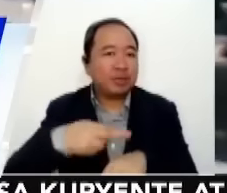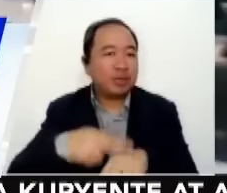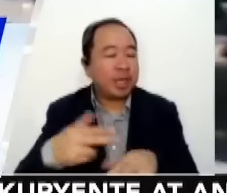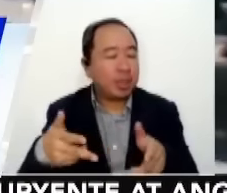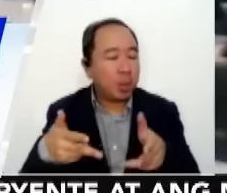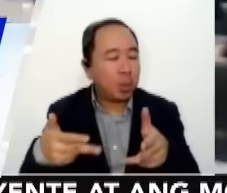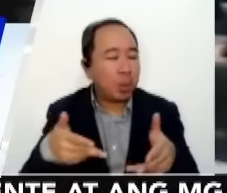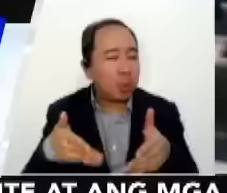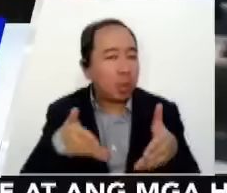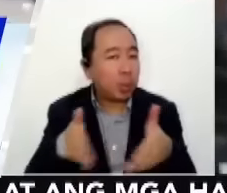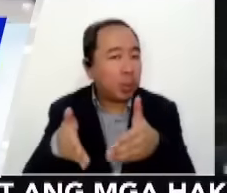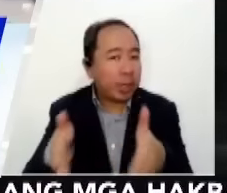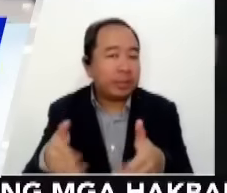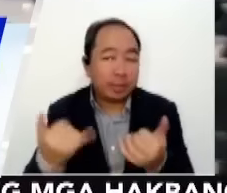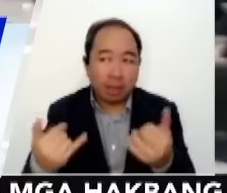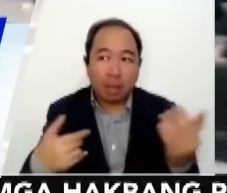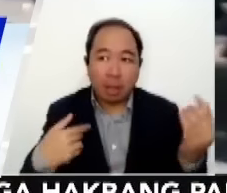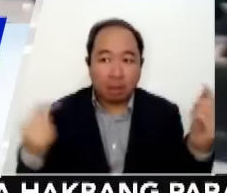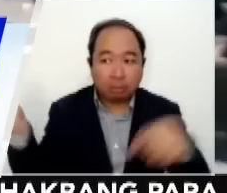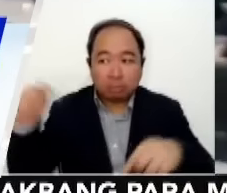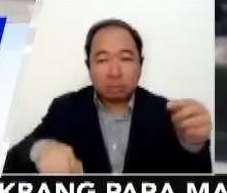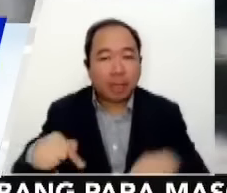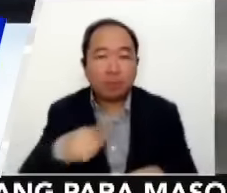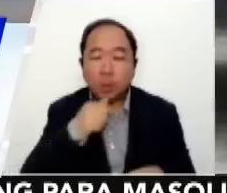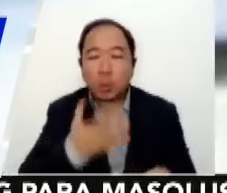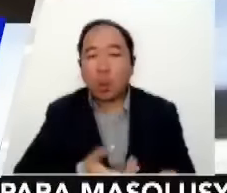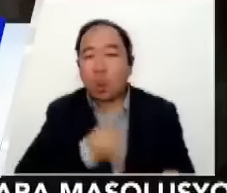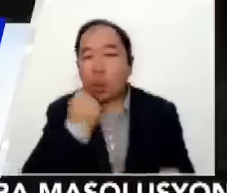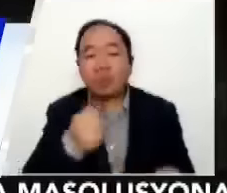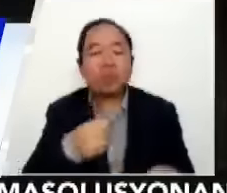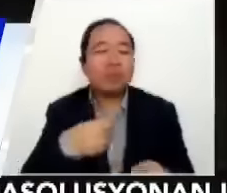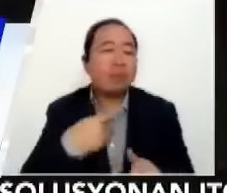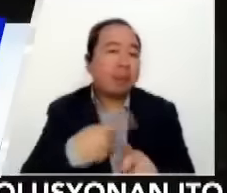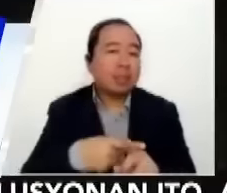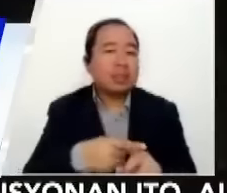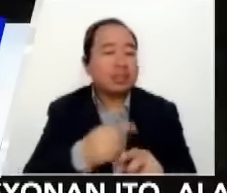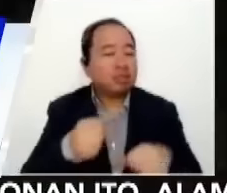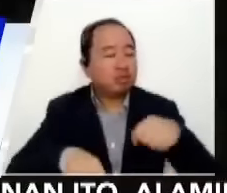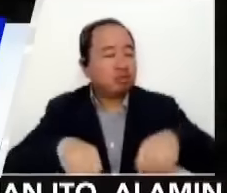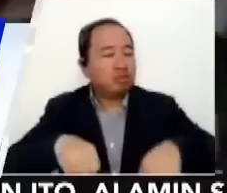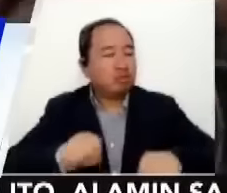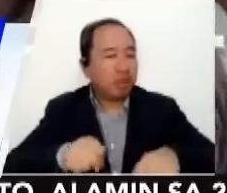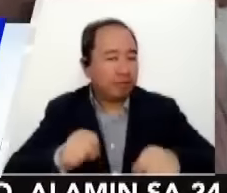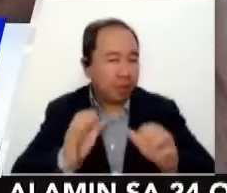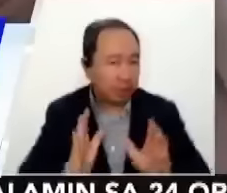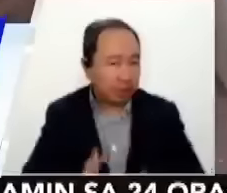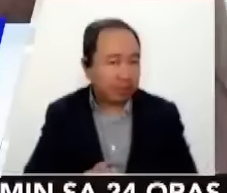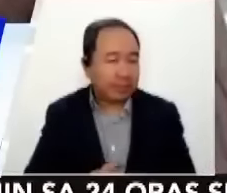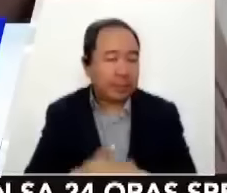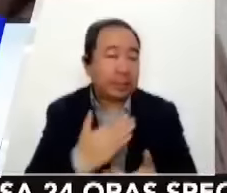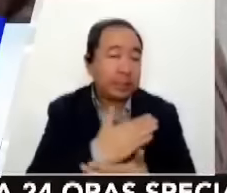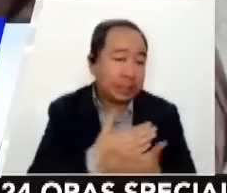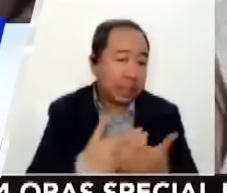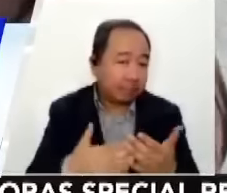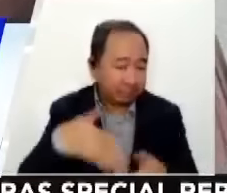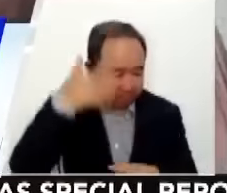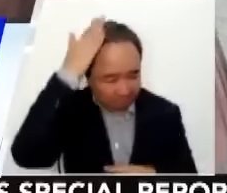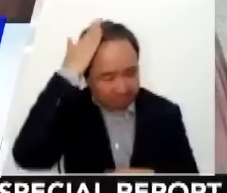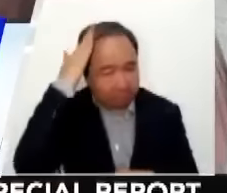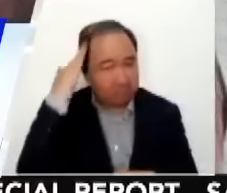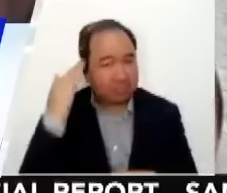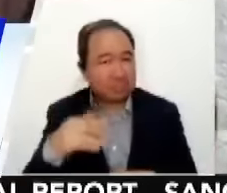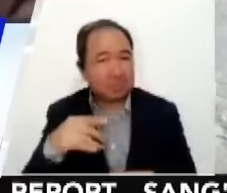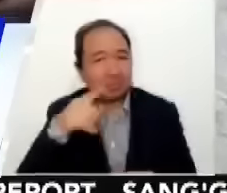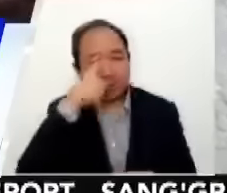at driver nito para tubusin ang mga nasabing tricycle. May nakikiusap. May hahatid lang po sana akong